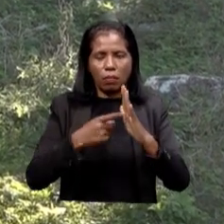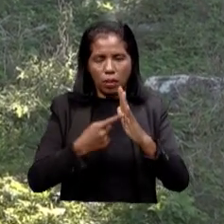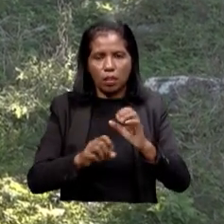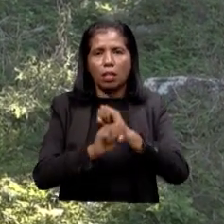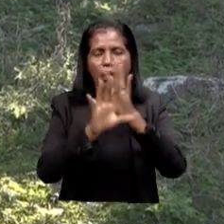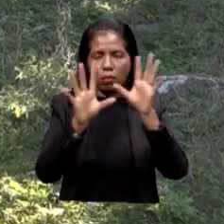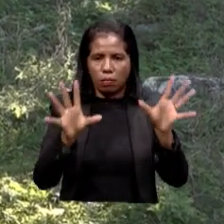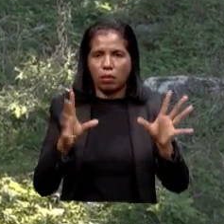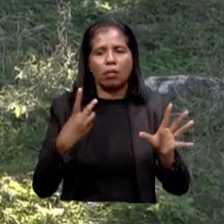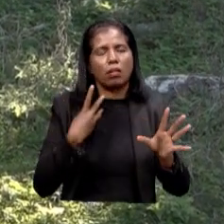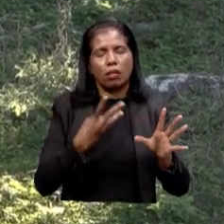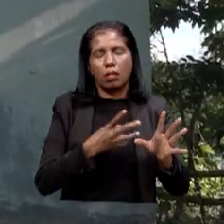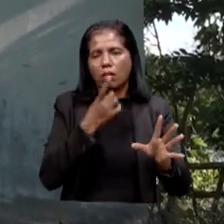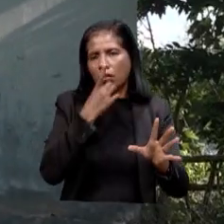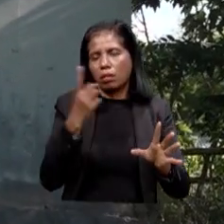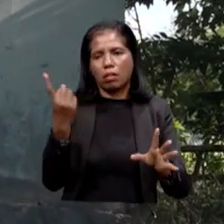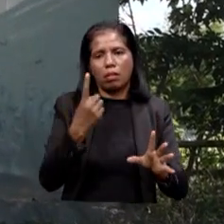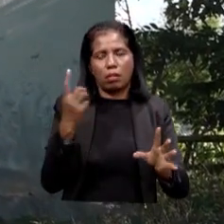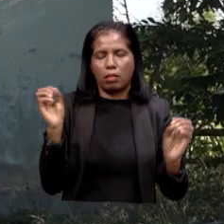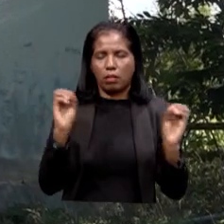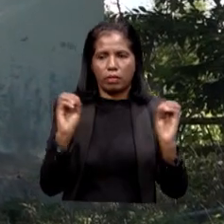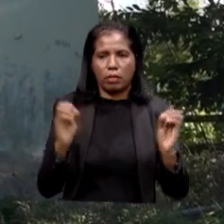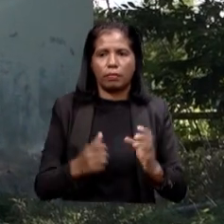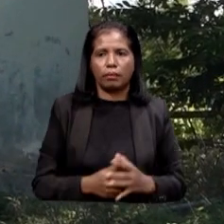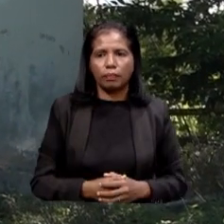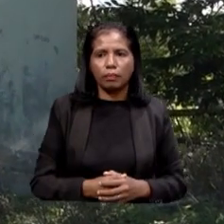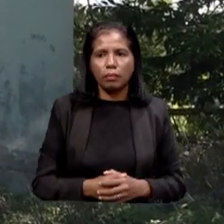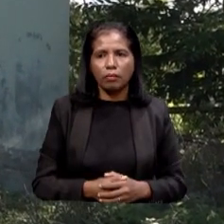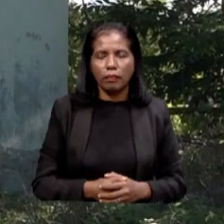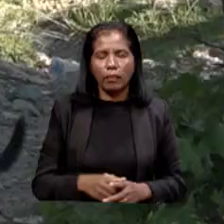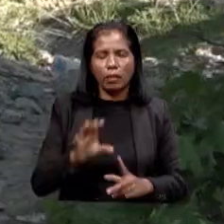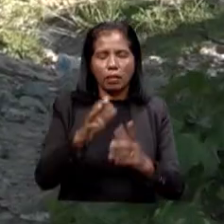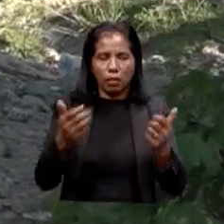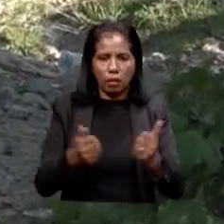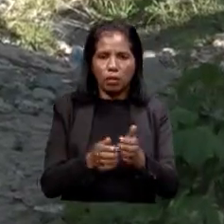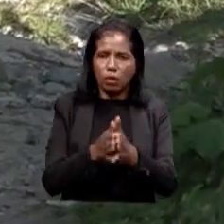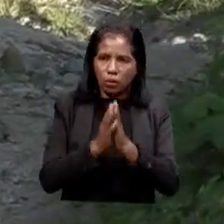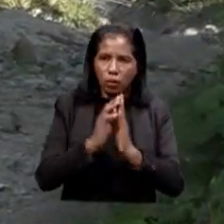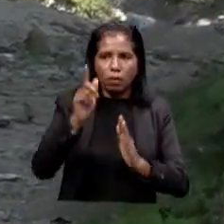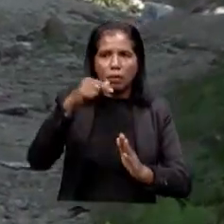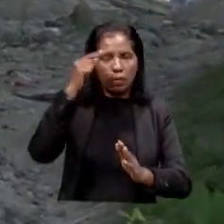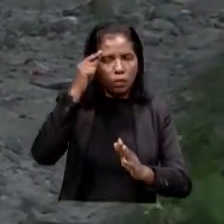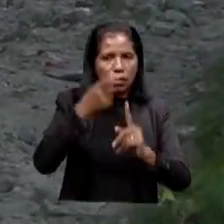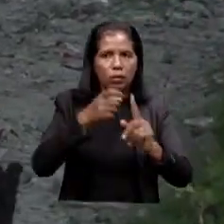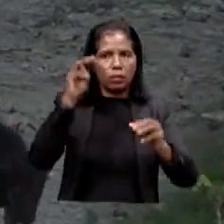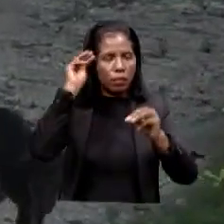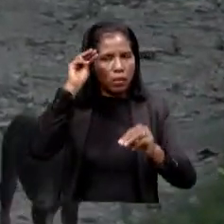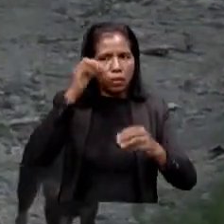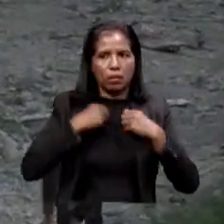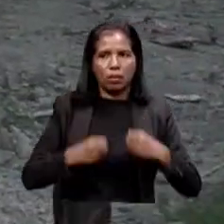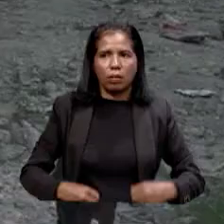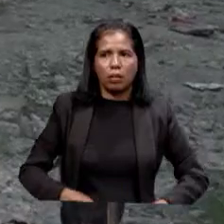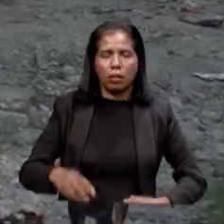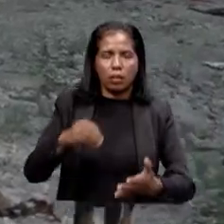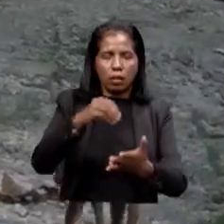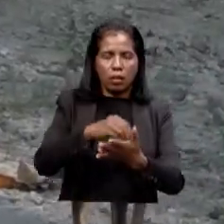amnia nene na rom na kong na fati. Sefi aldeia desa Guamos, husu ba governo liliu ministero Saudi, atu koloka parteira ba